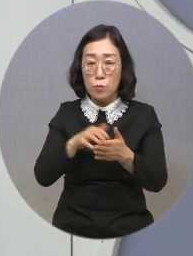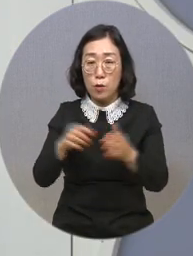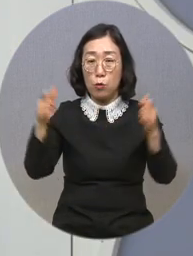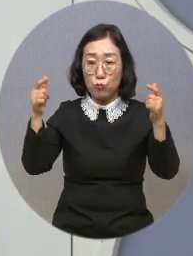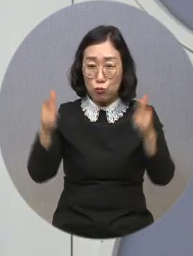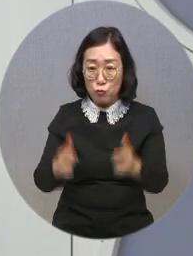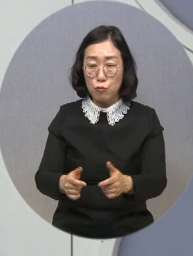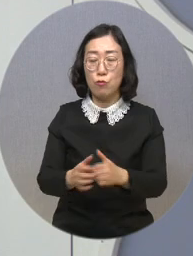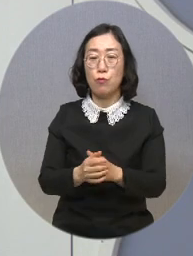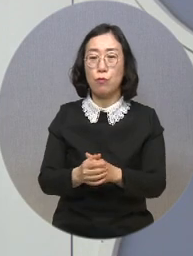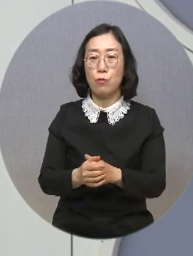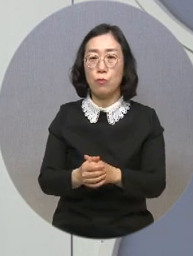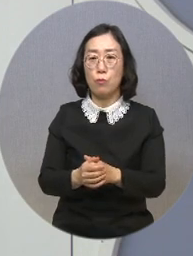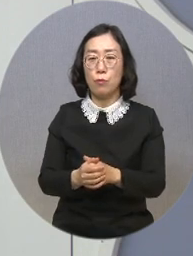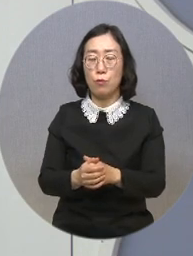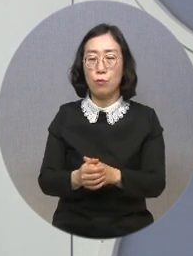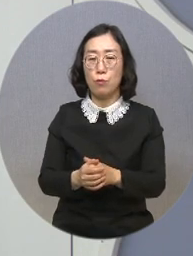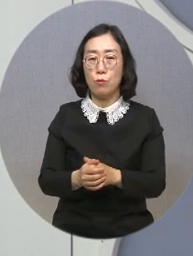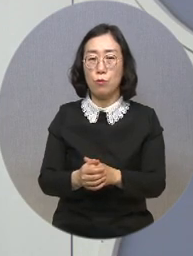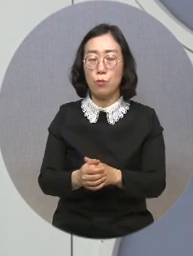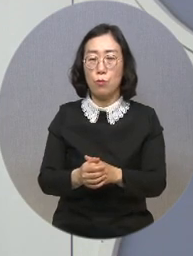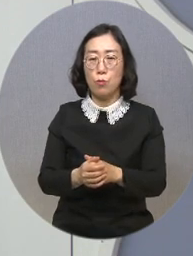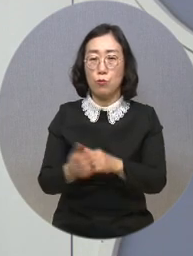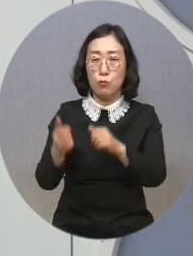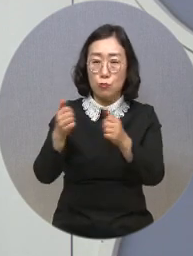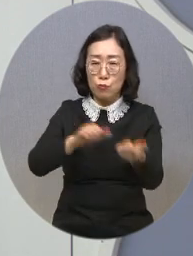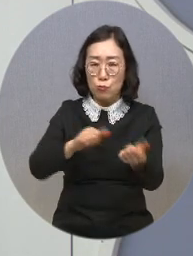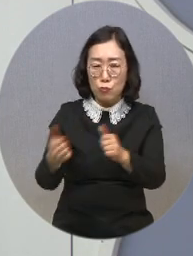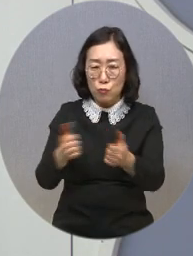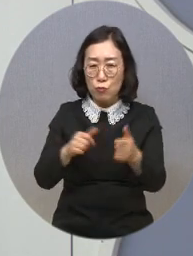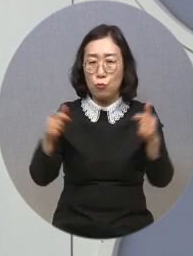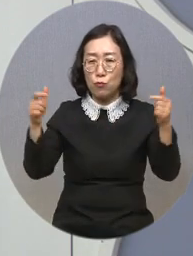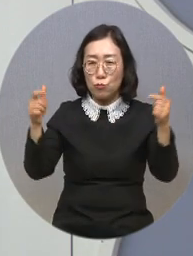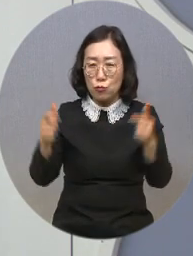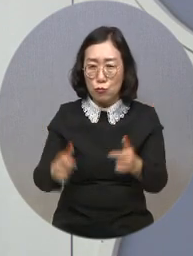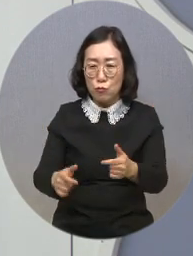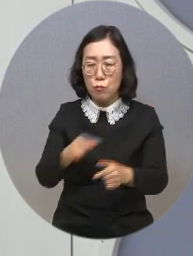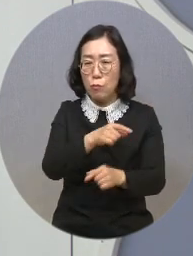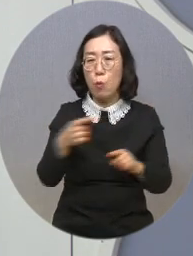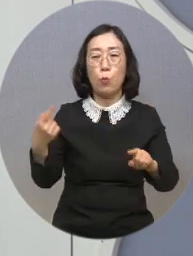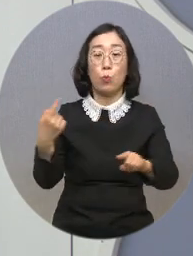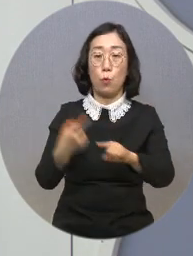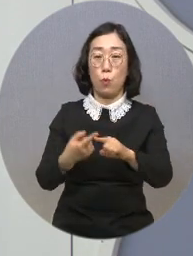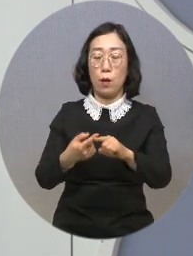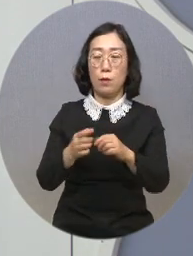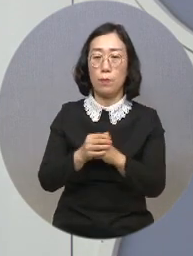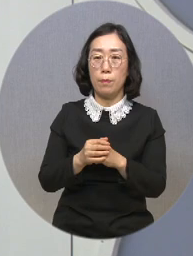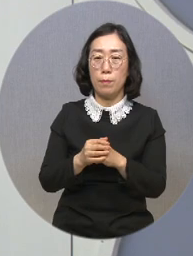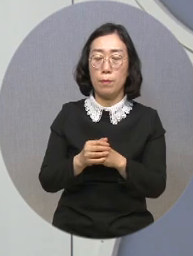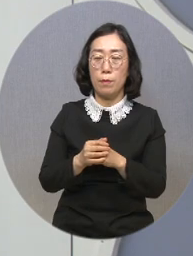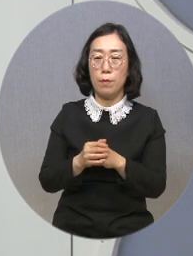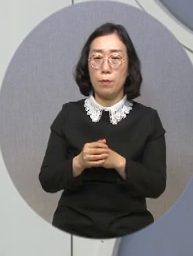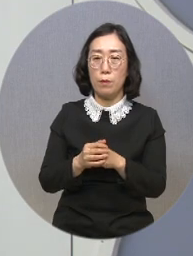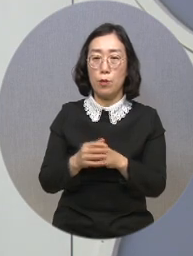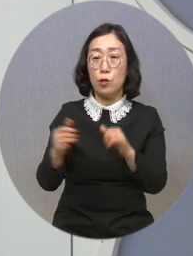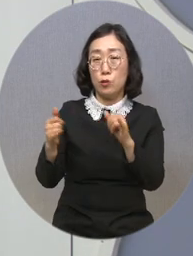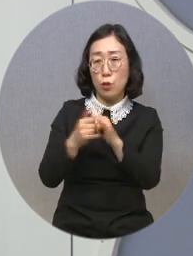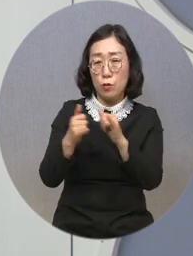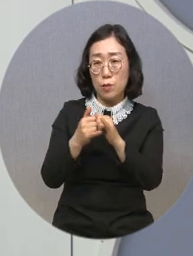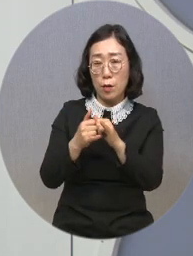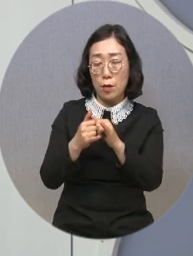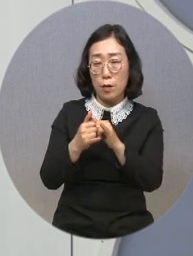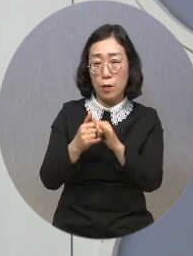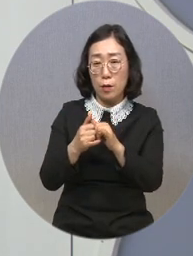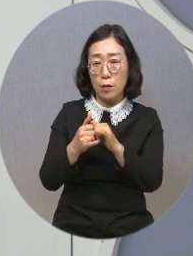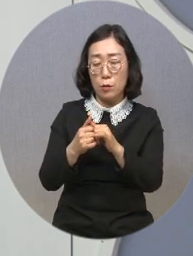이게 죽는 거, 그 영국 학자가 저 총재가 얘기했듯이 전쟁에서 죽은 거하고